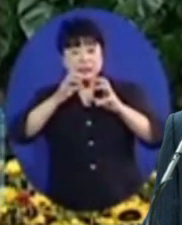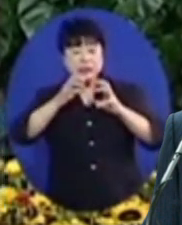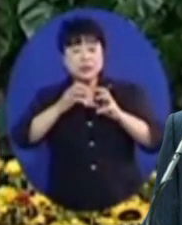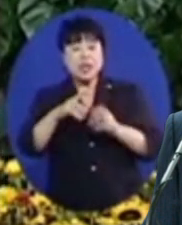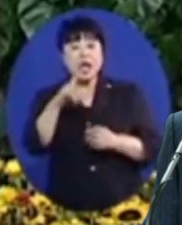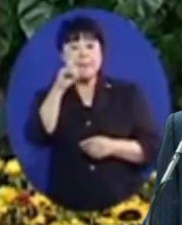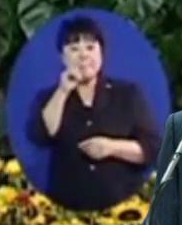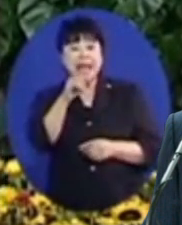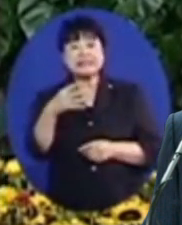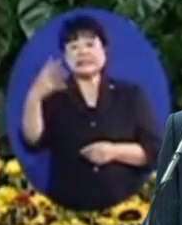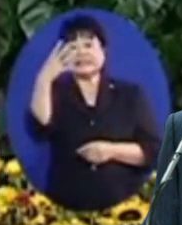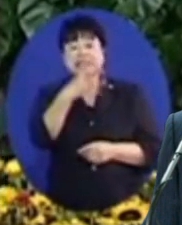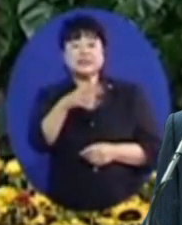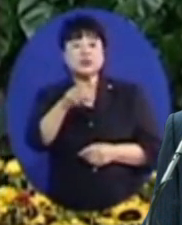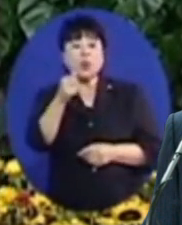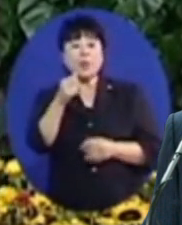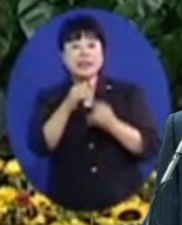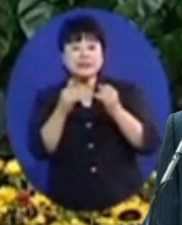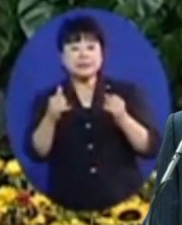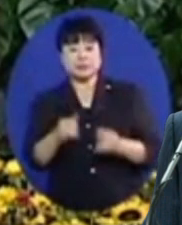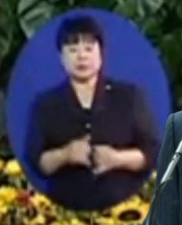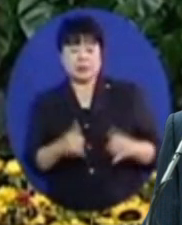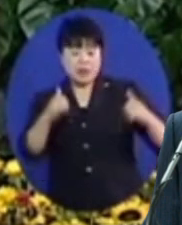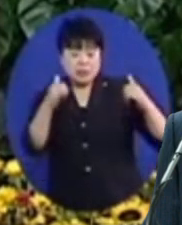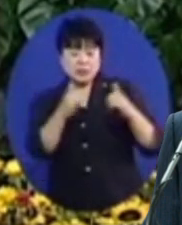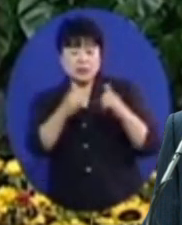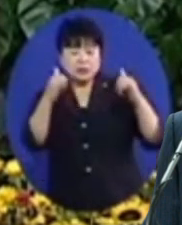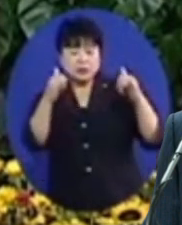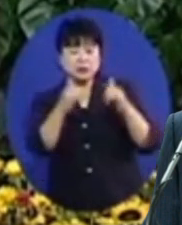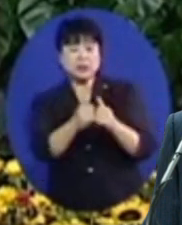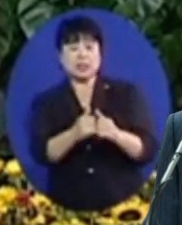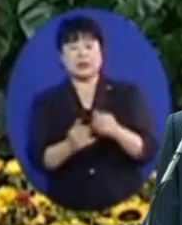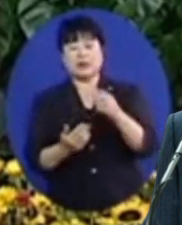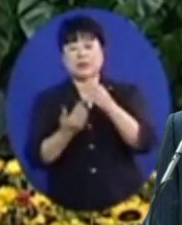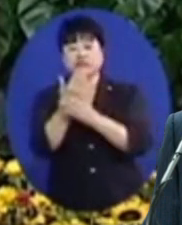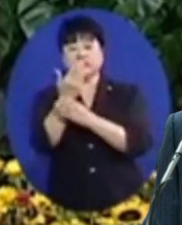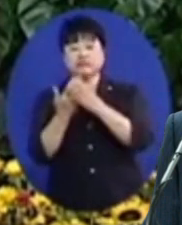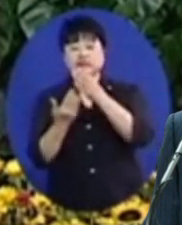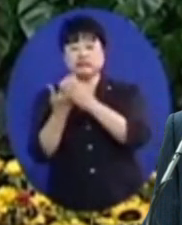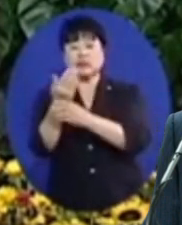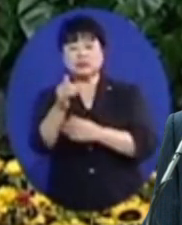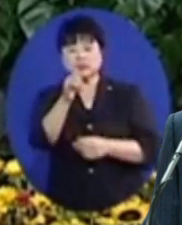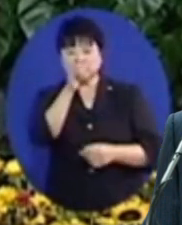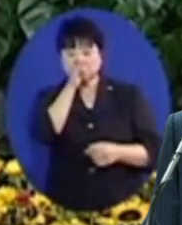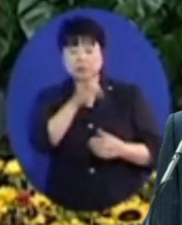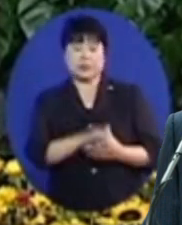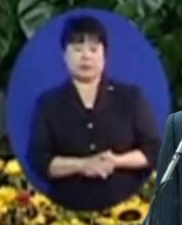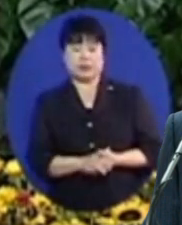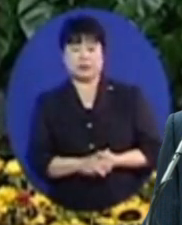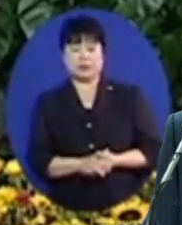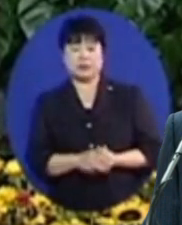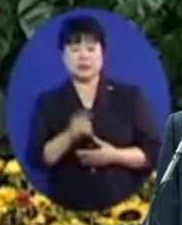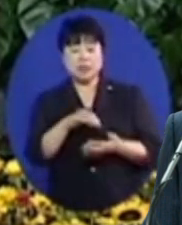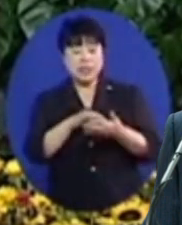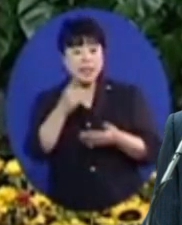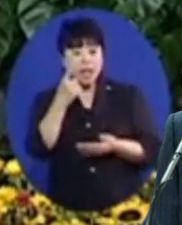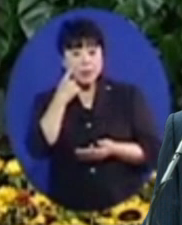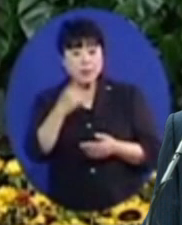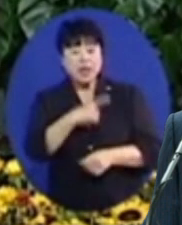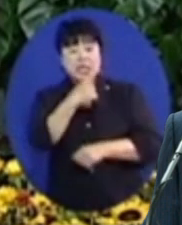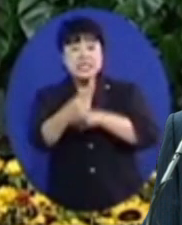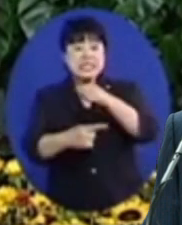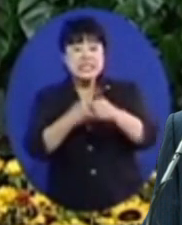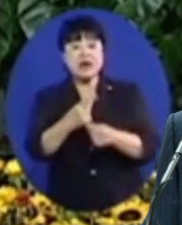1만 4,530번의 크고 작은 전쟁이 일어났다고 말했습니다. 이것을 계산하면 1년에